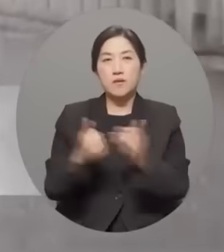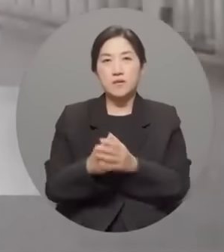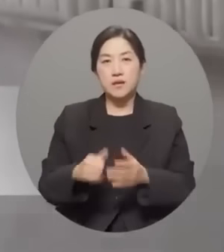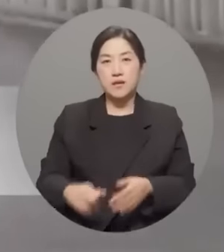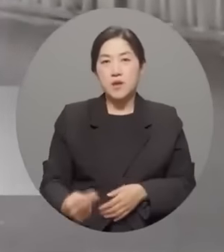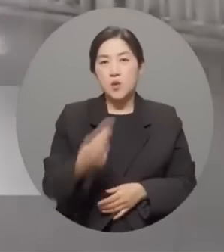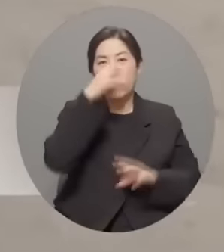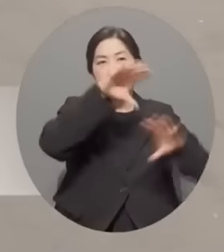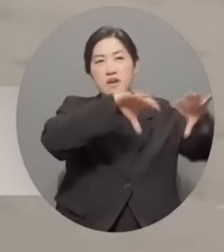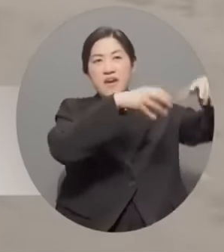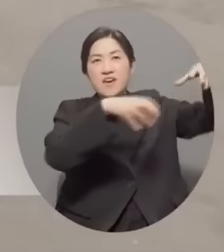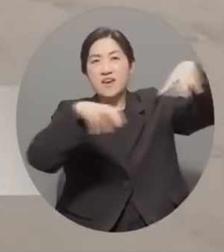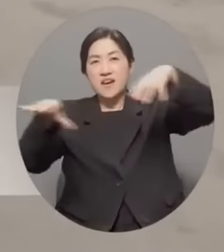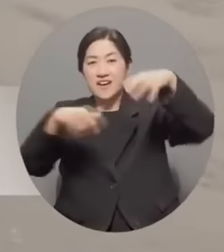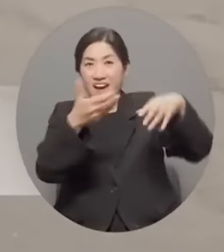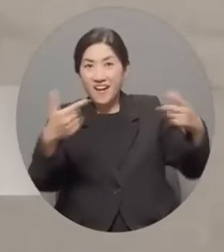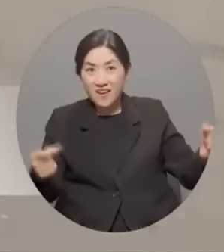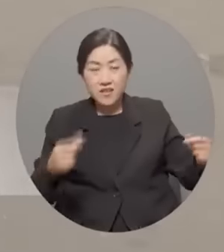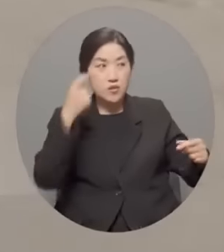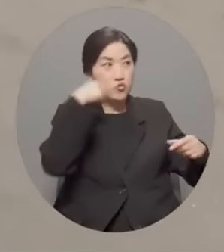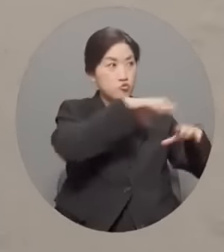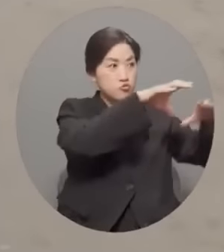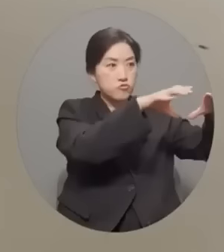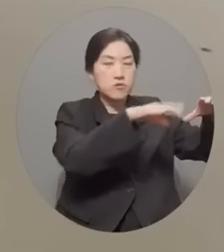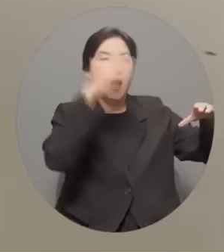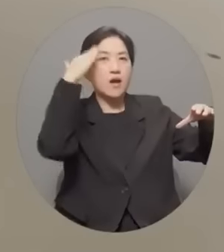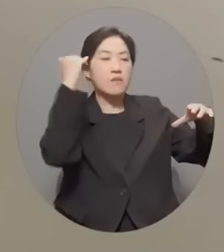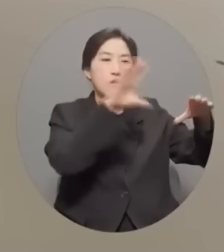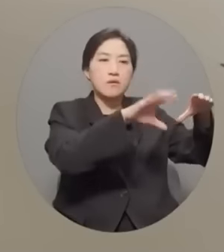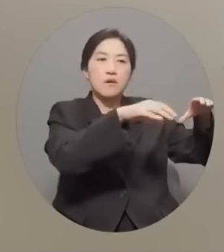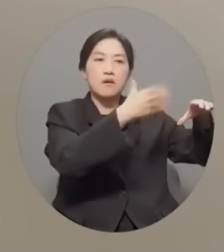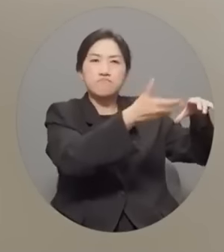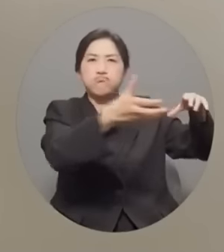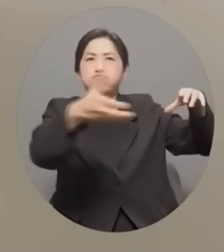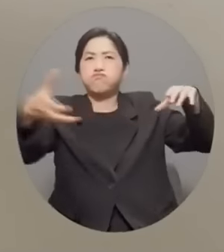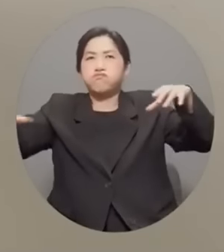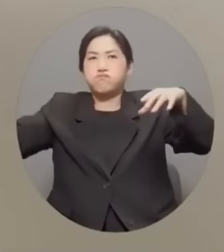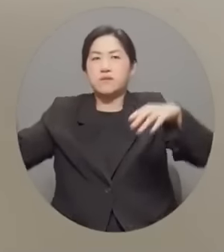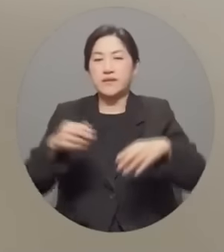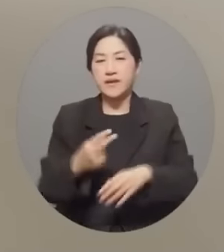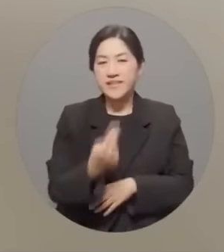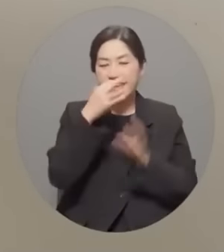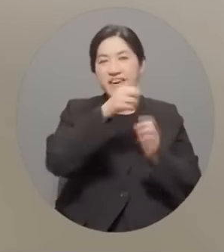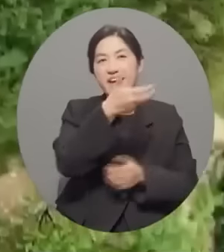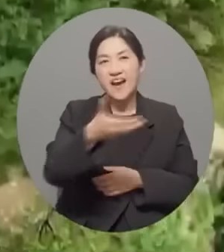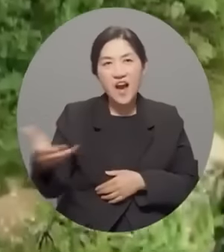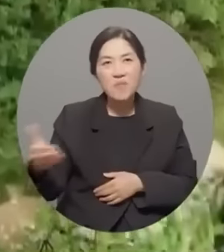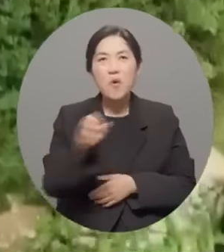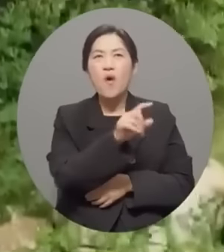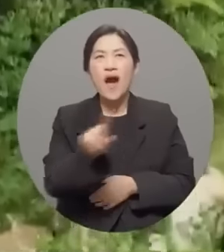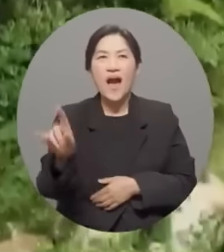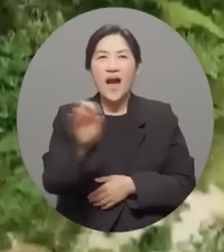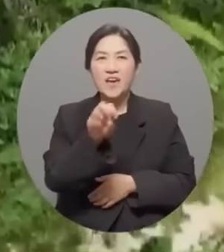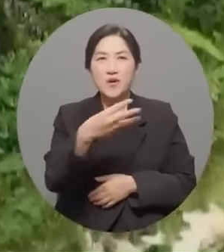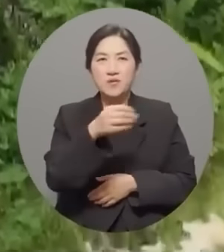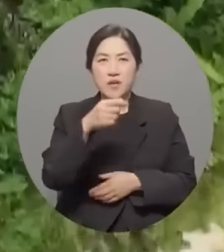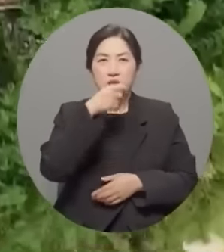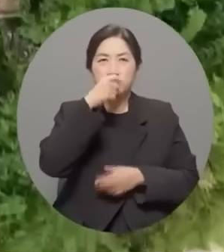강이 중국을 거쳐 한반도까지 흘렀다고 말합니다. 대기의 강은 아열대 수증기가